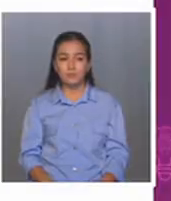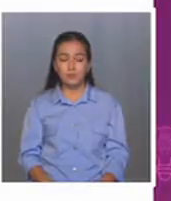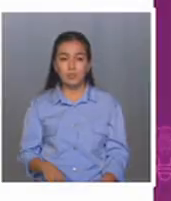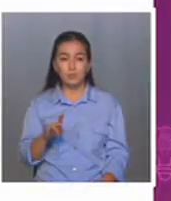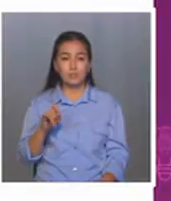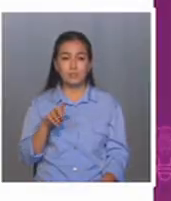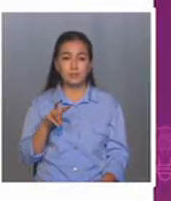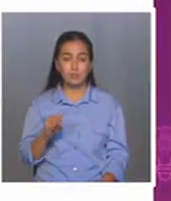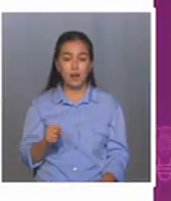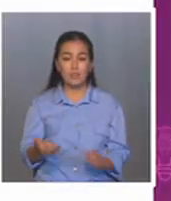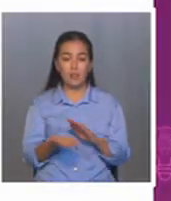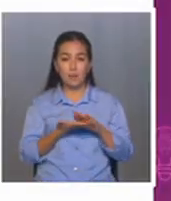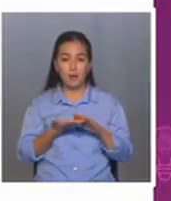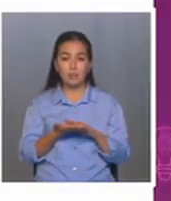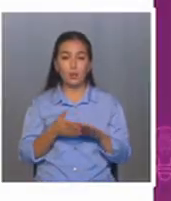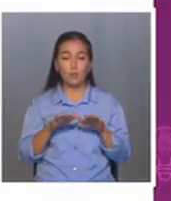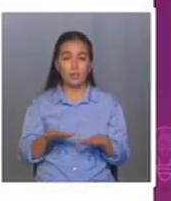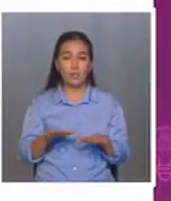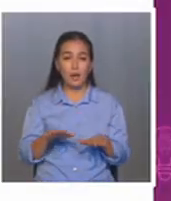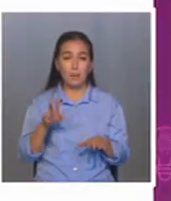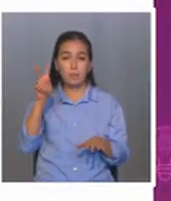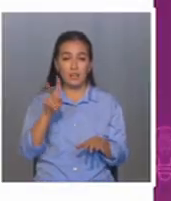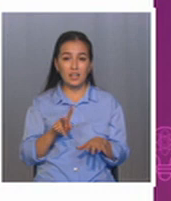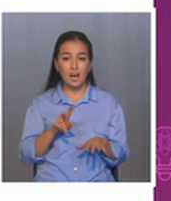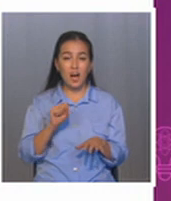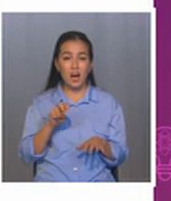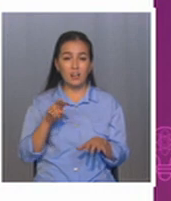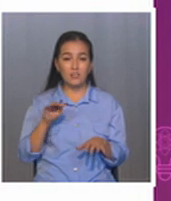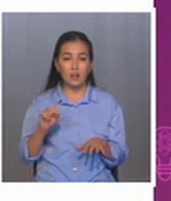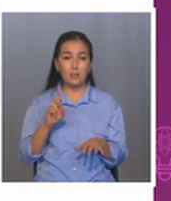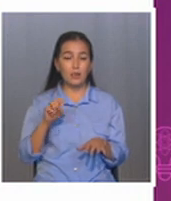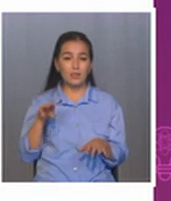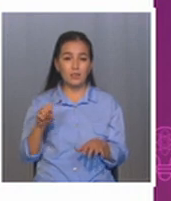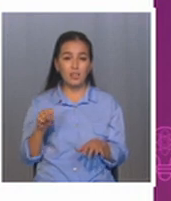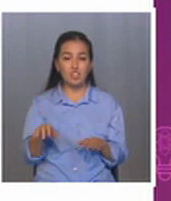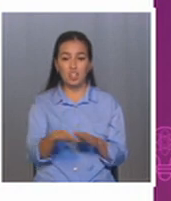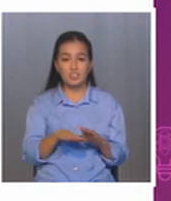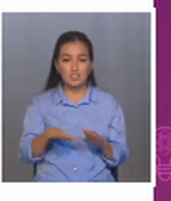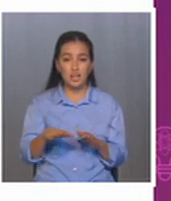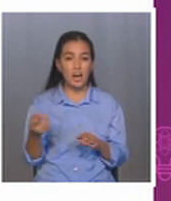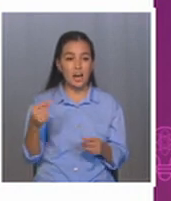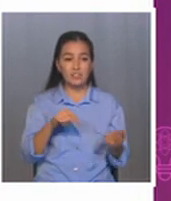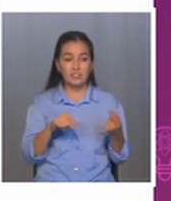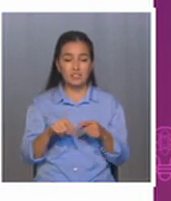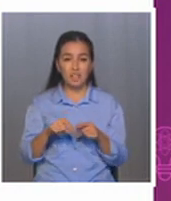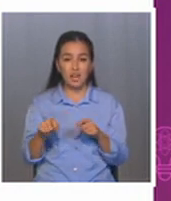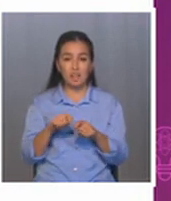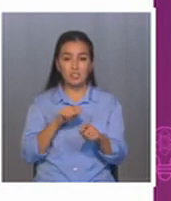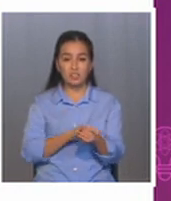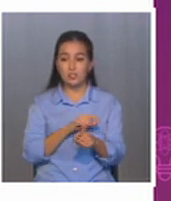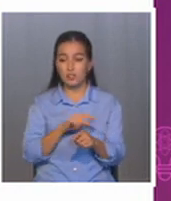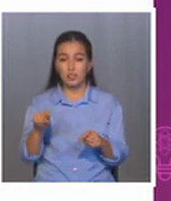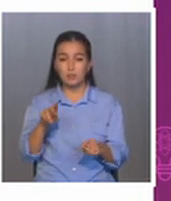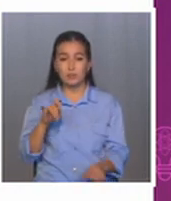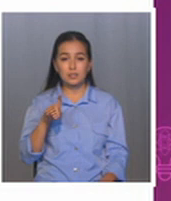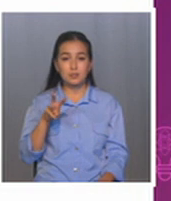Призманың табандары орналасқан параллель альфа және бета жазықтықтары арасында қашықтықты